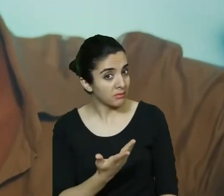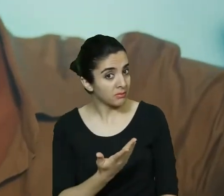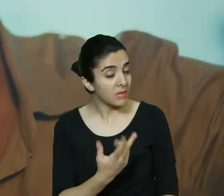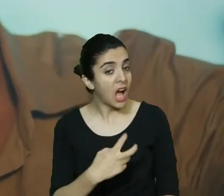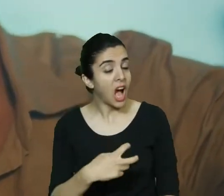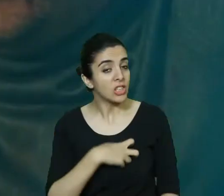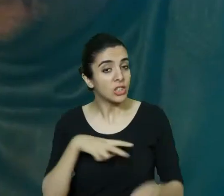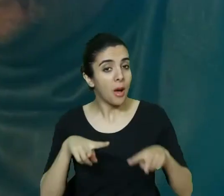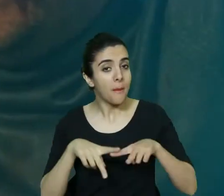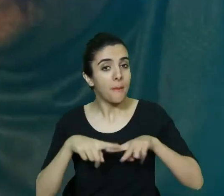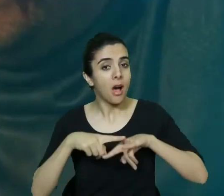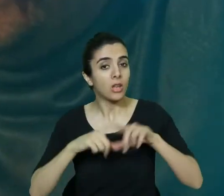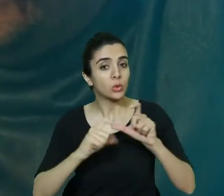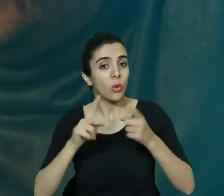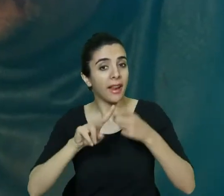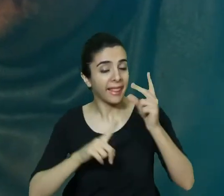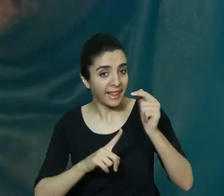aşık Mahsuni Şerif.